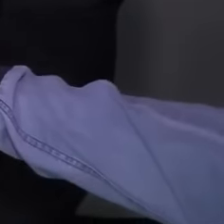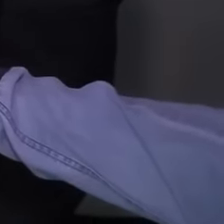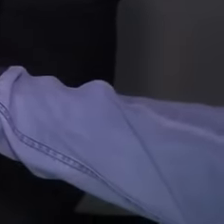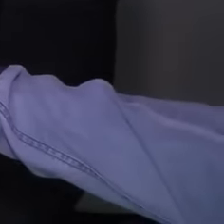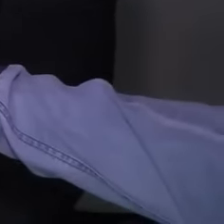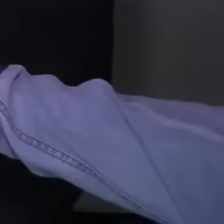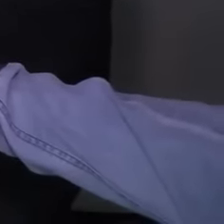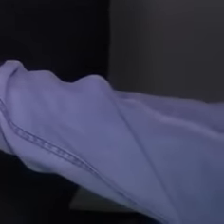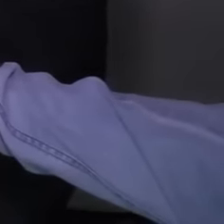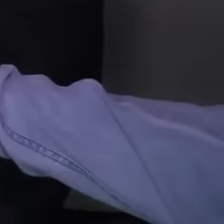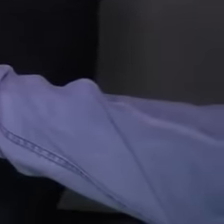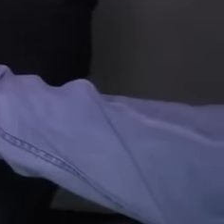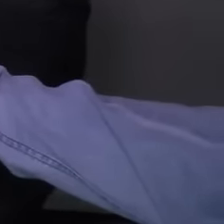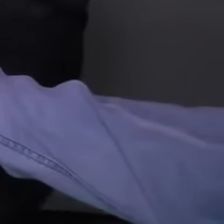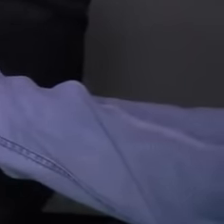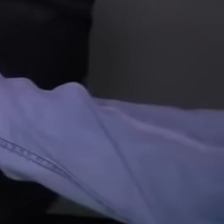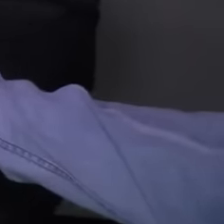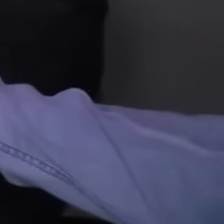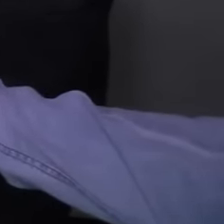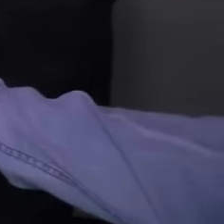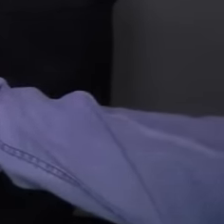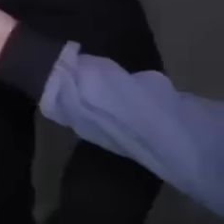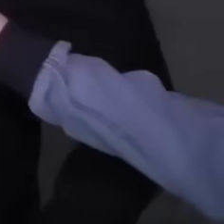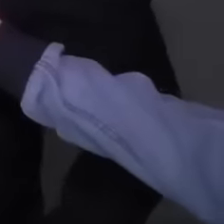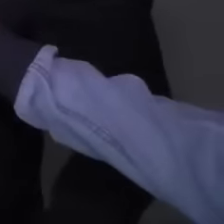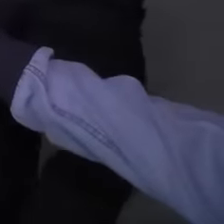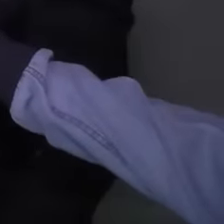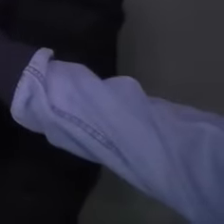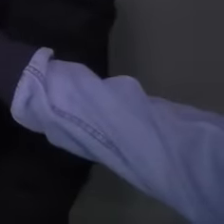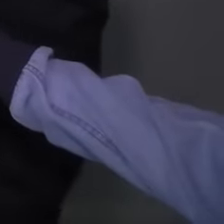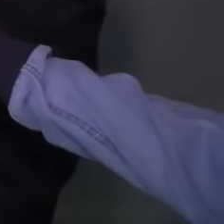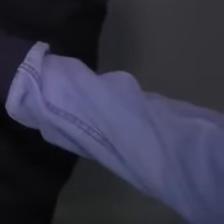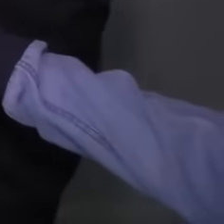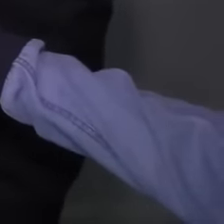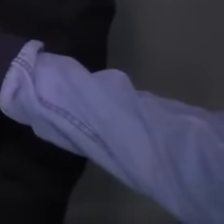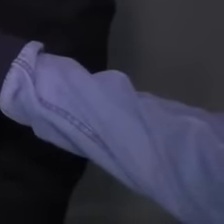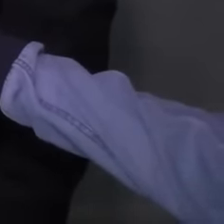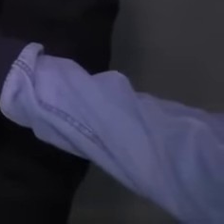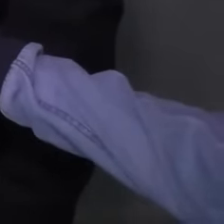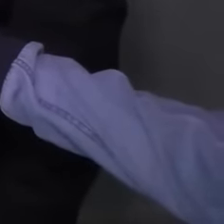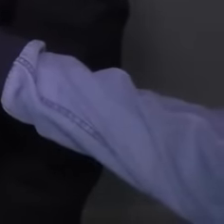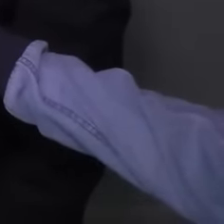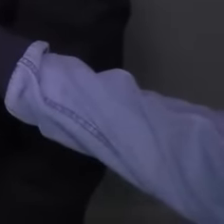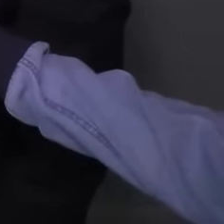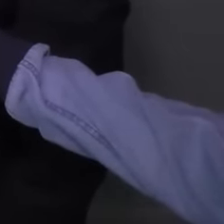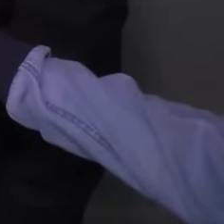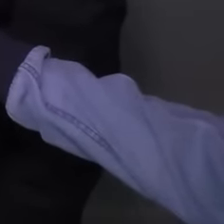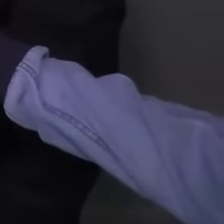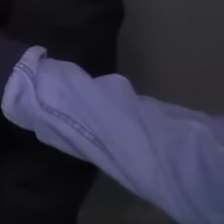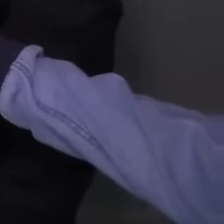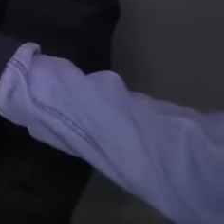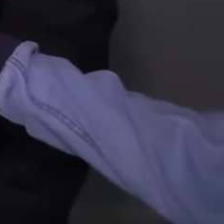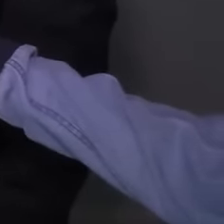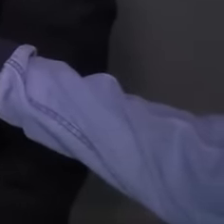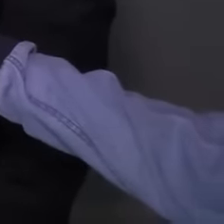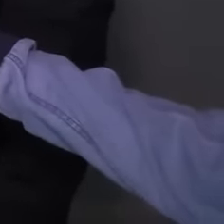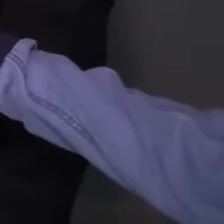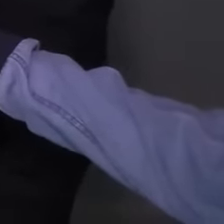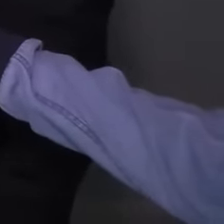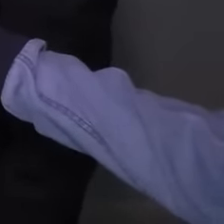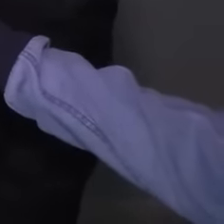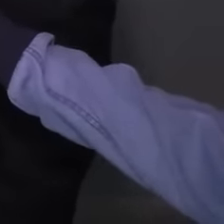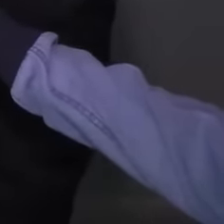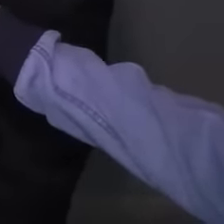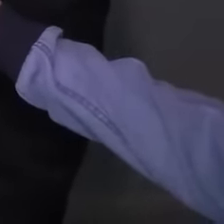maging accountable sa truck? Ikaw ba ang supervisor? Ikaw ba sa General Services Department na ikaw ang nagkukustody sa Wala truck? Po.